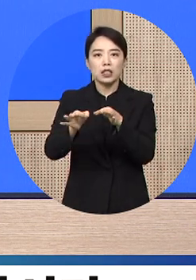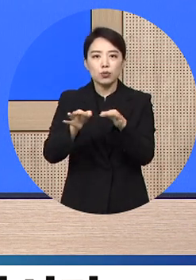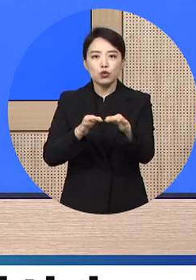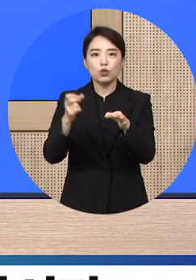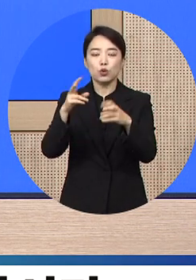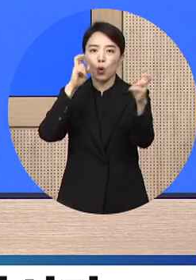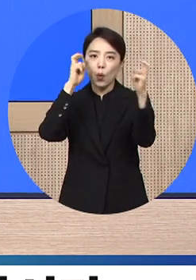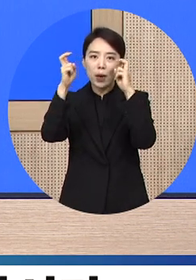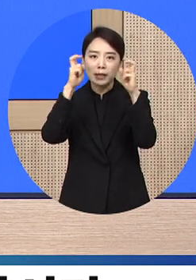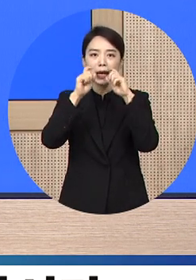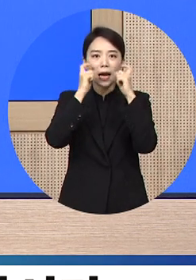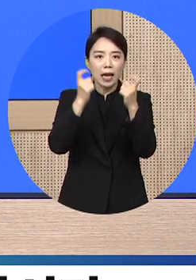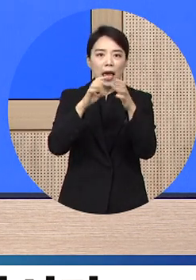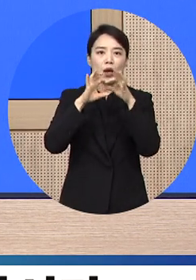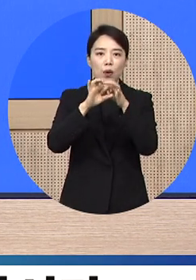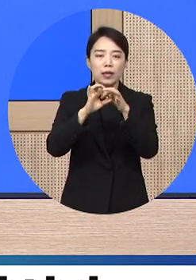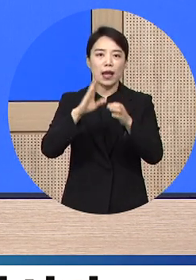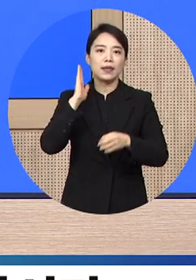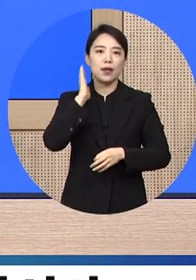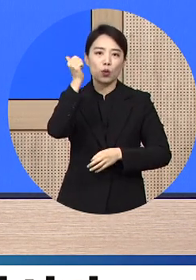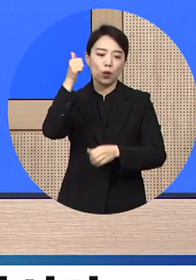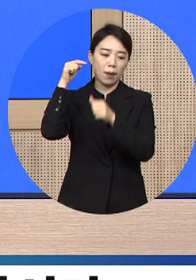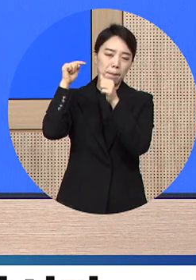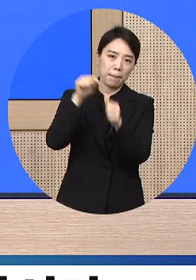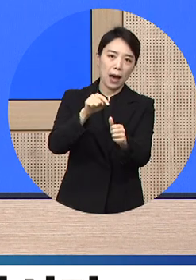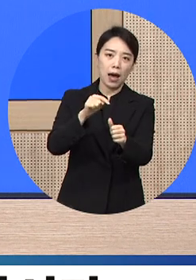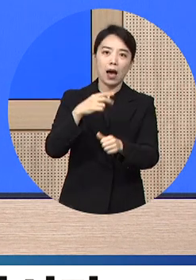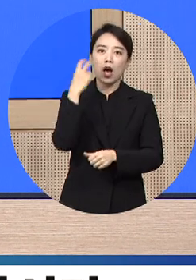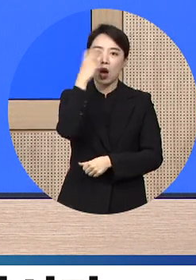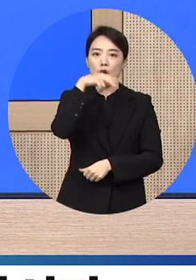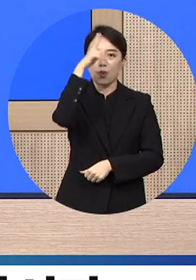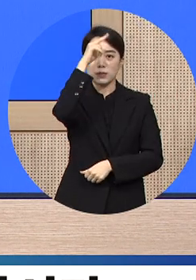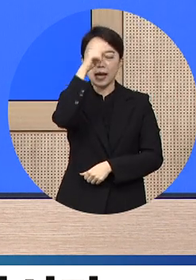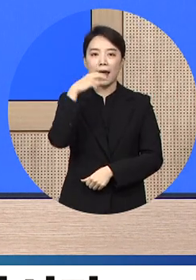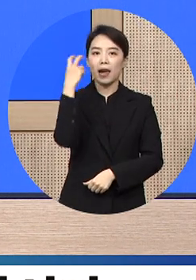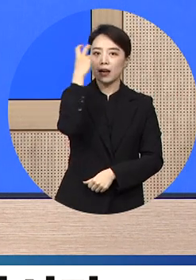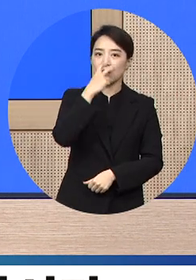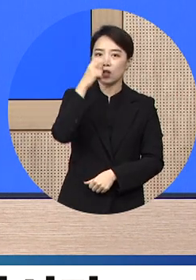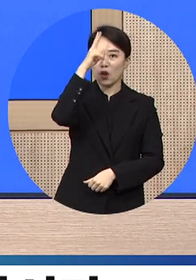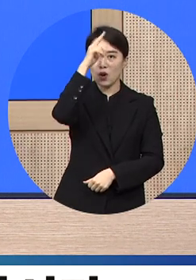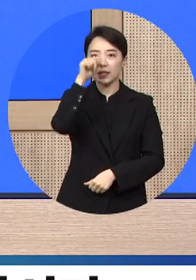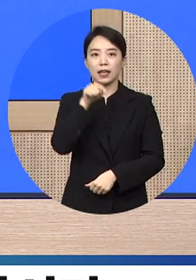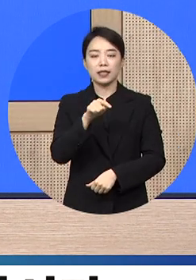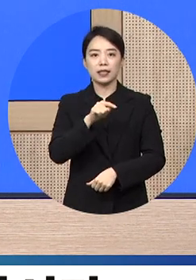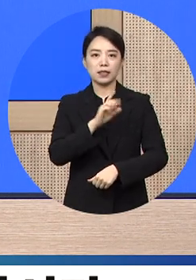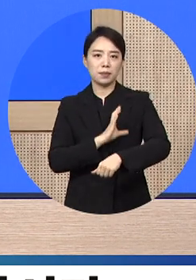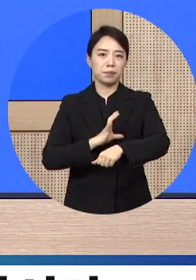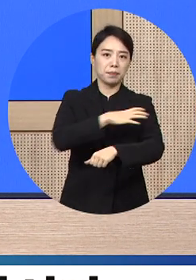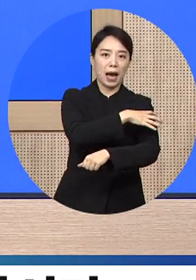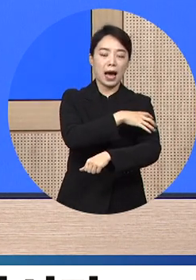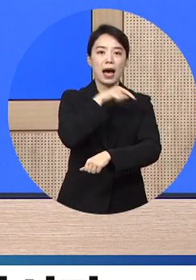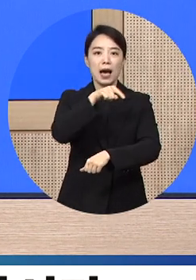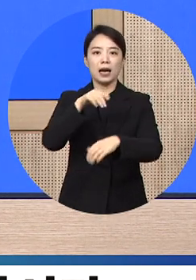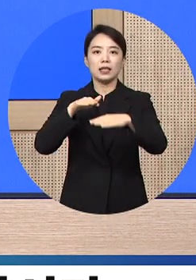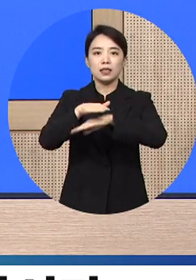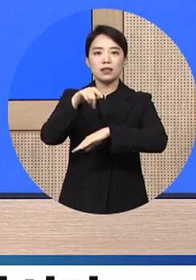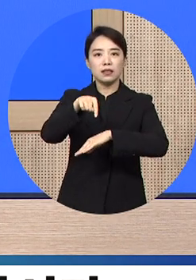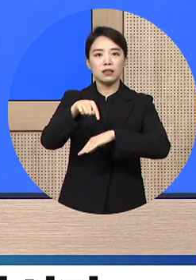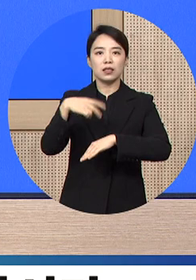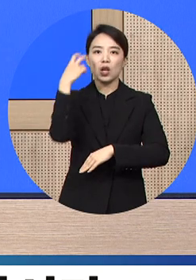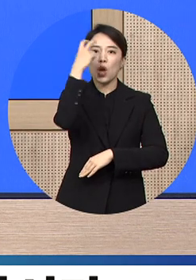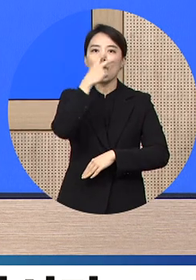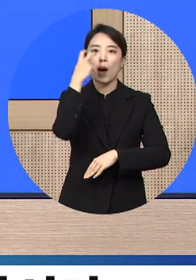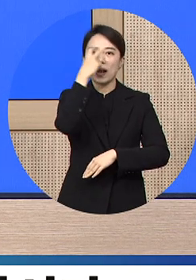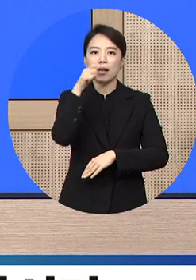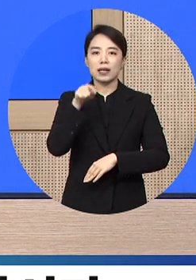노사관계에 이르기까지 대통령이 지시하고 검찰, 경찰 등 권력기관이 나서는 권위주의적 관리